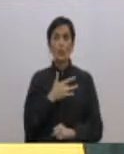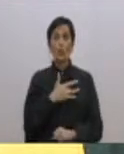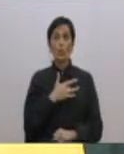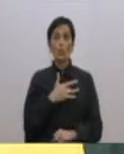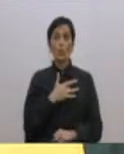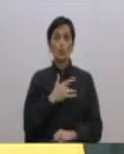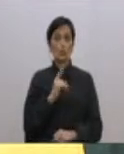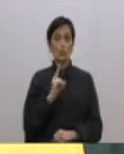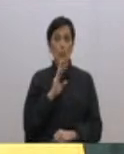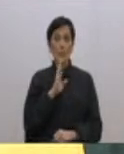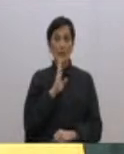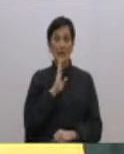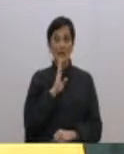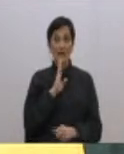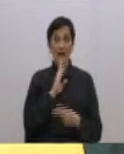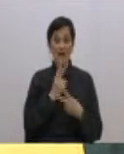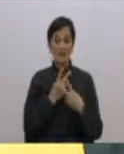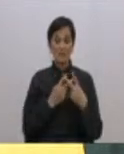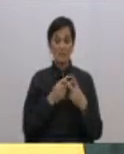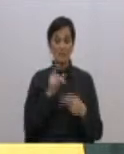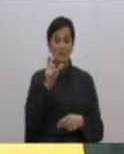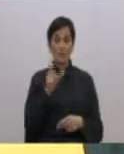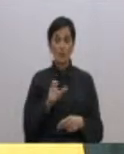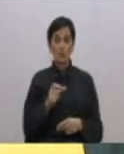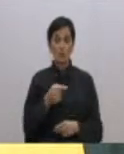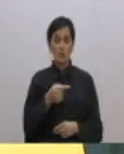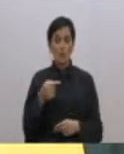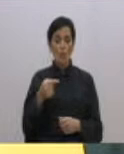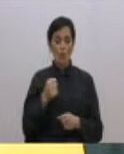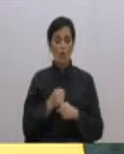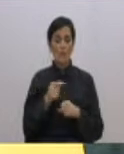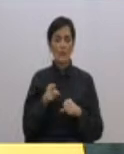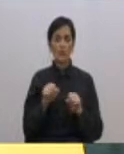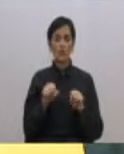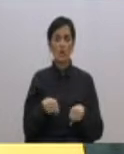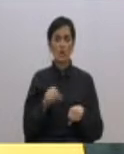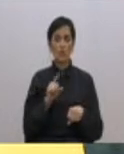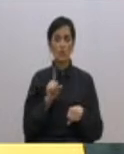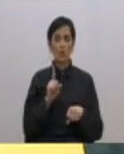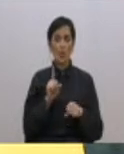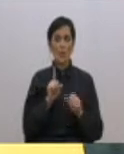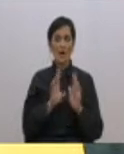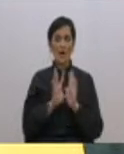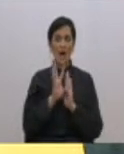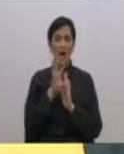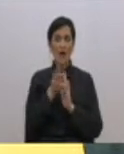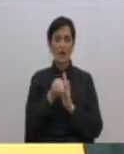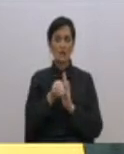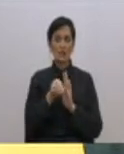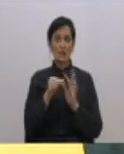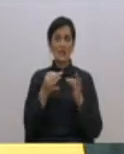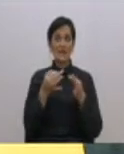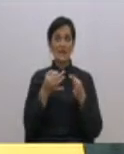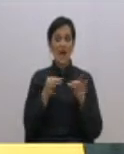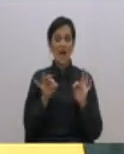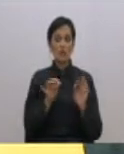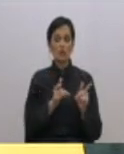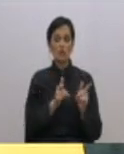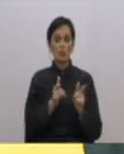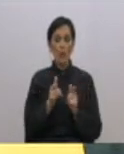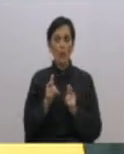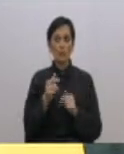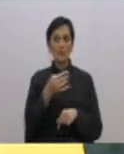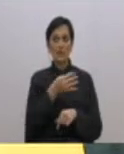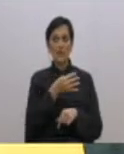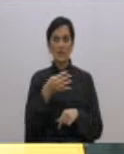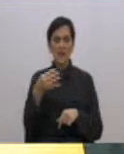რომ ქალი მშავდებულები მოკლებულნი არიან შესაძლებლობას, რომ განთავნენ გათავისუფლებისთვის მომზადების